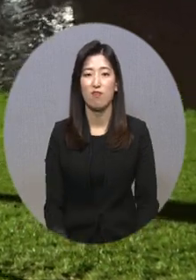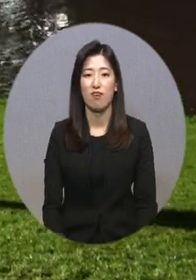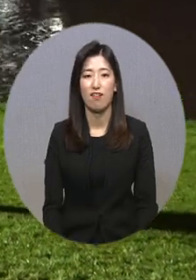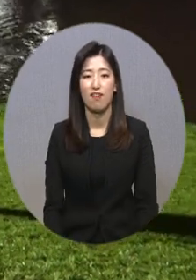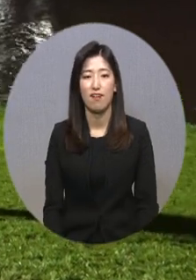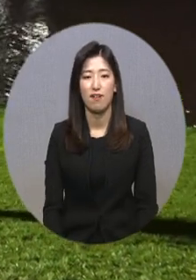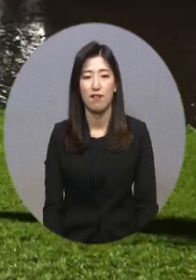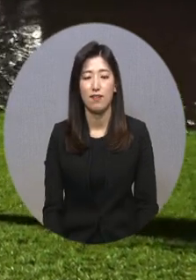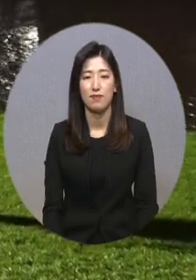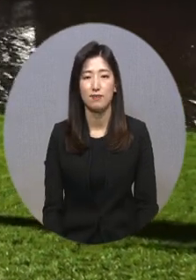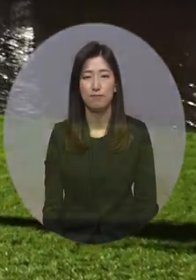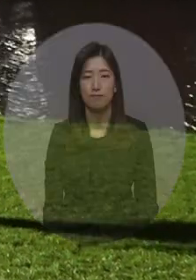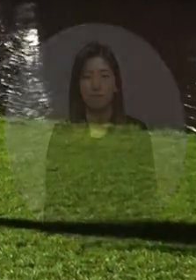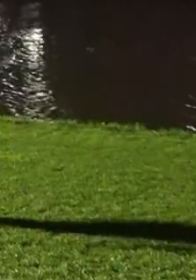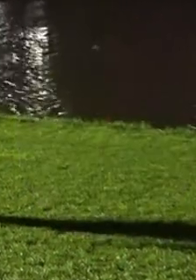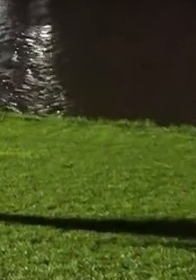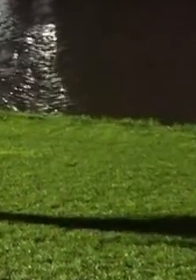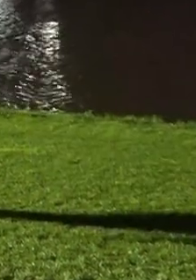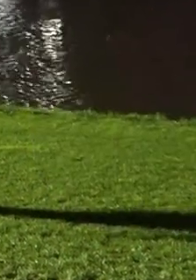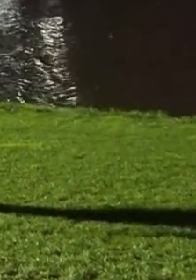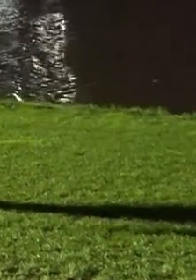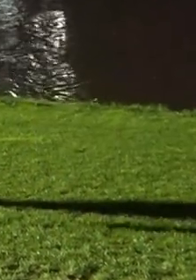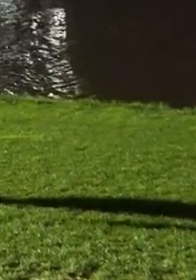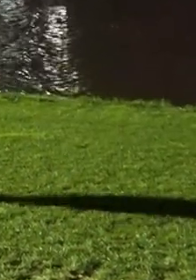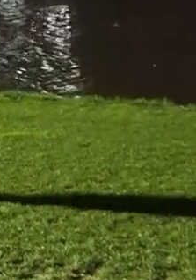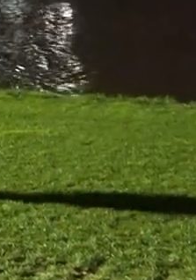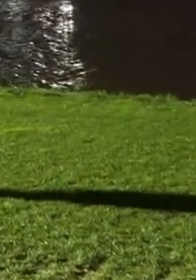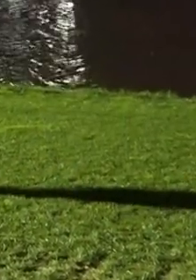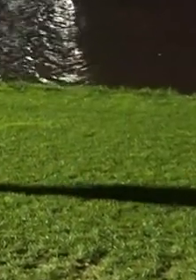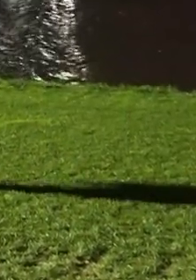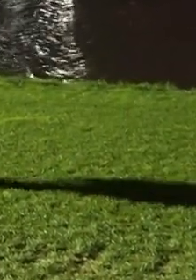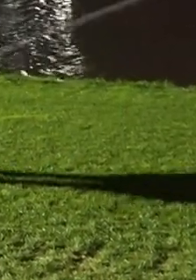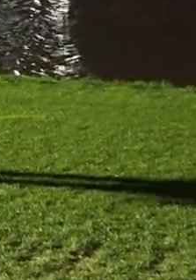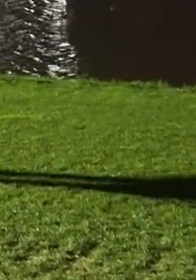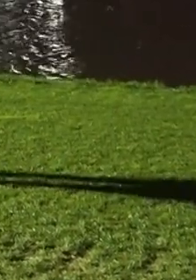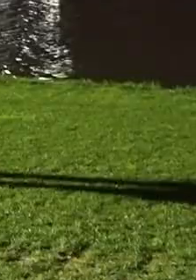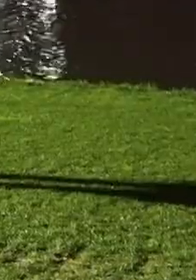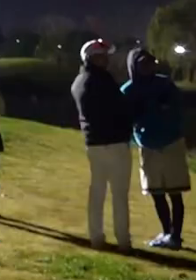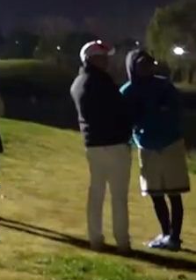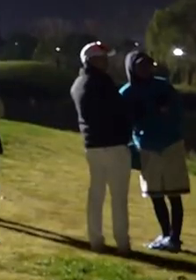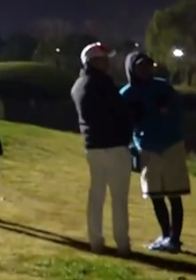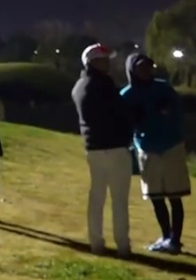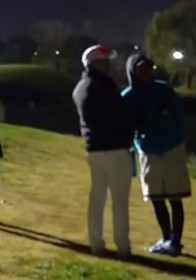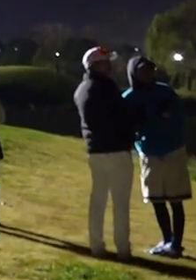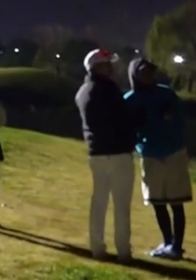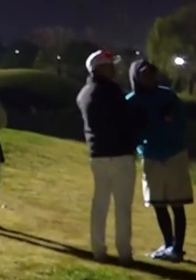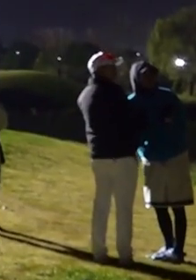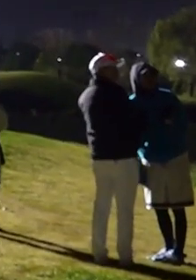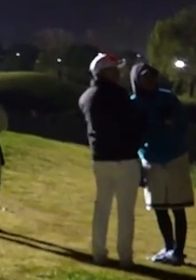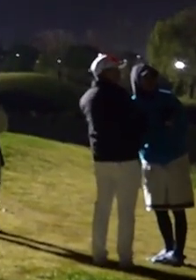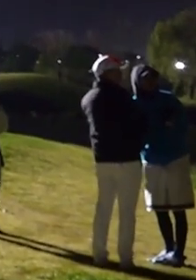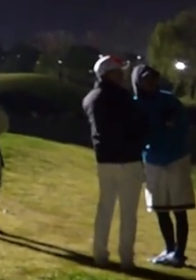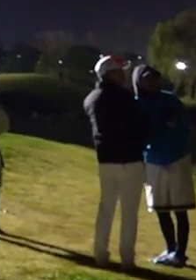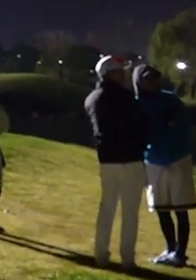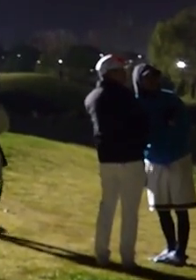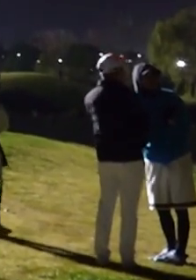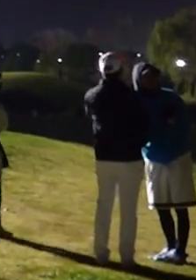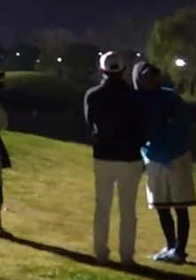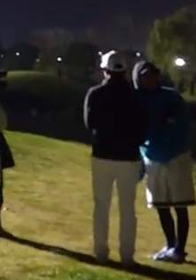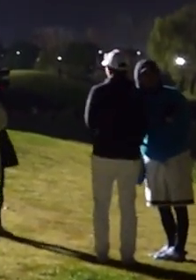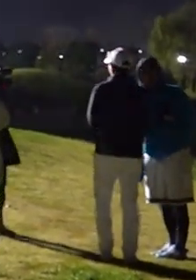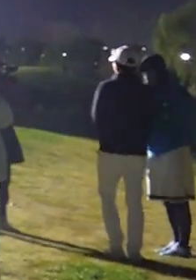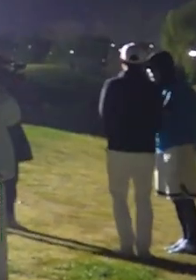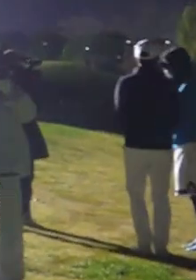랩의 깡 막 5 으 으 진짜 크다 어 그거